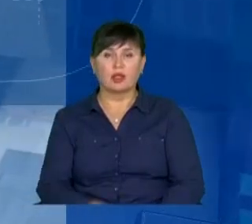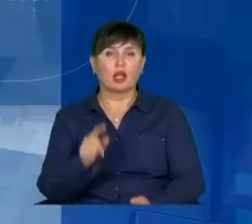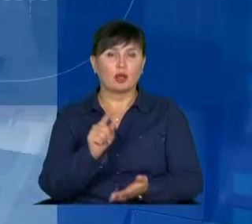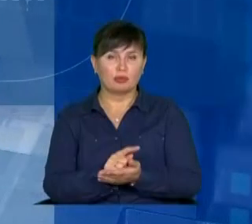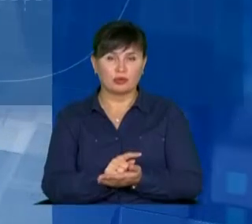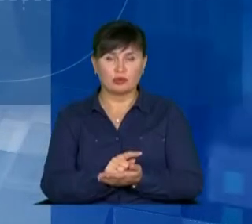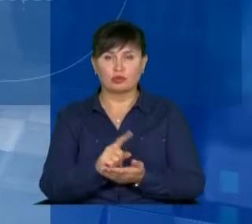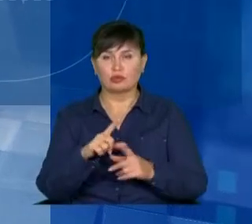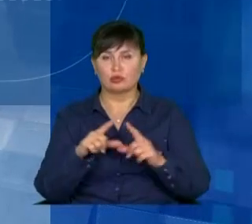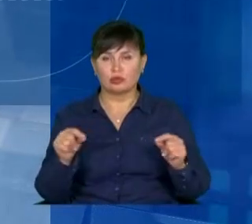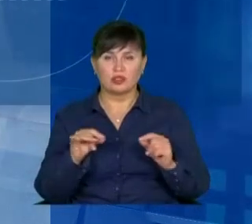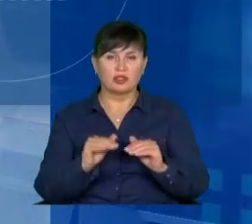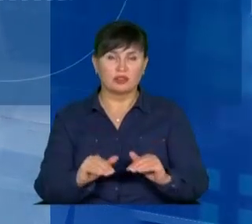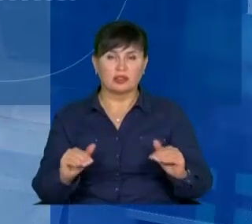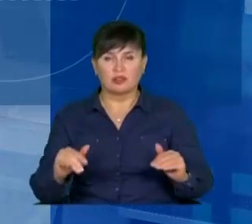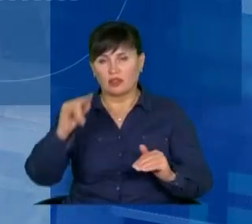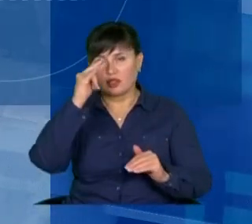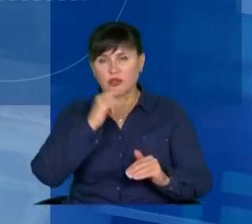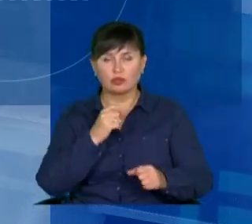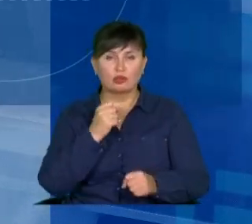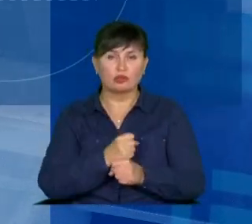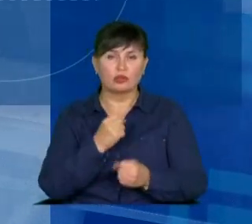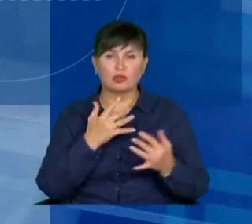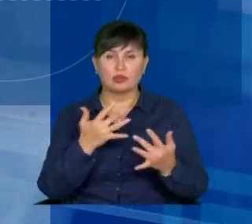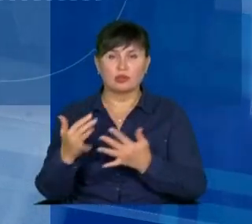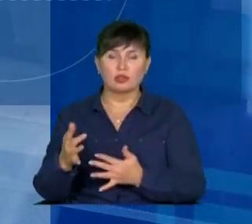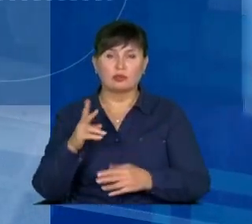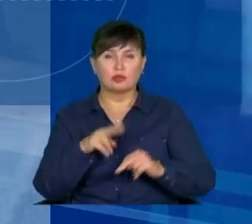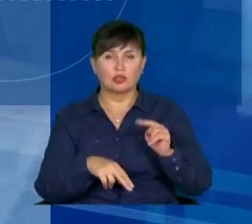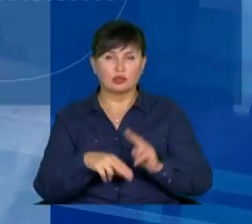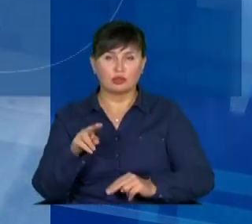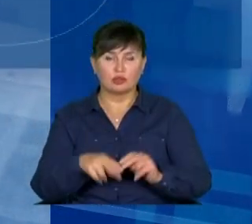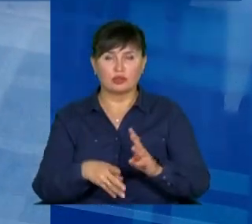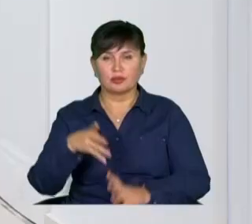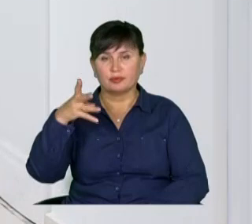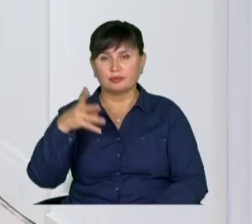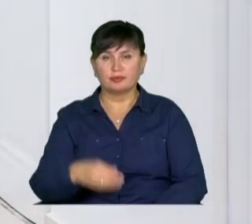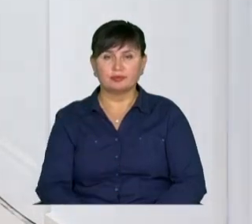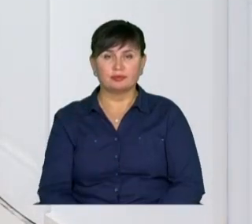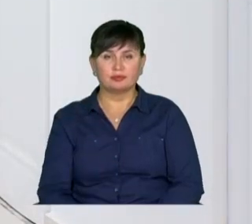Обязательное наличие школ и детсадов. В Казахстане ужесточат требования к застройщикам.